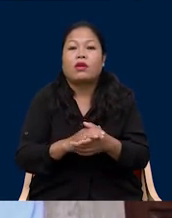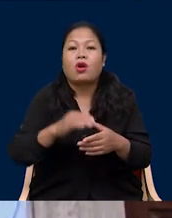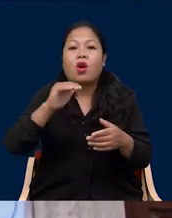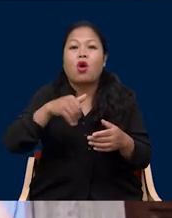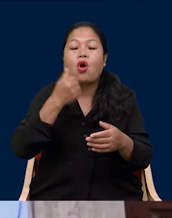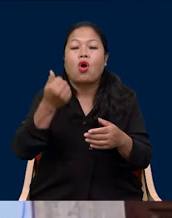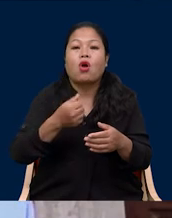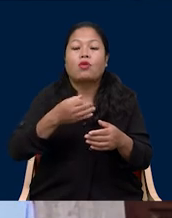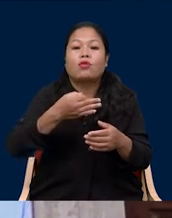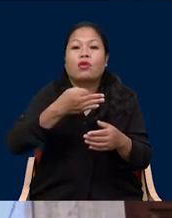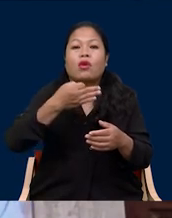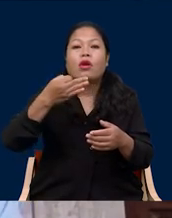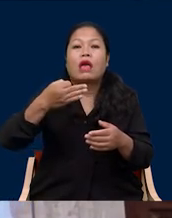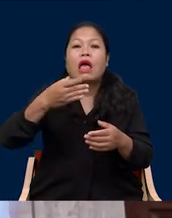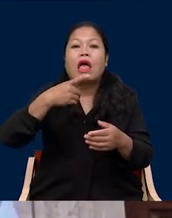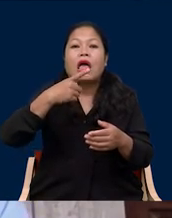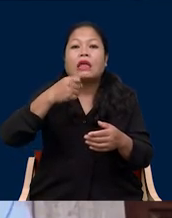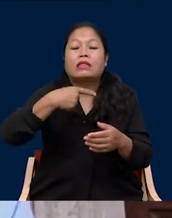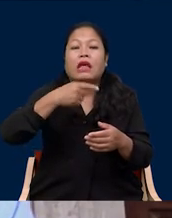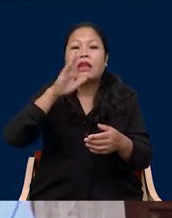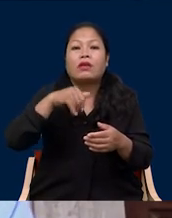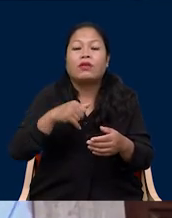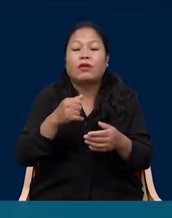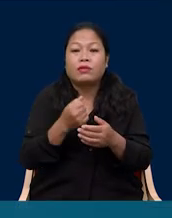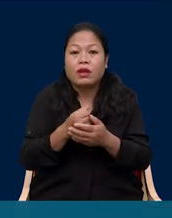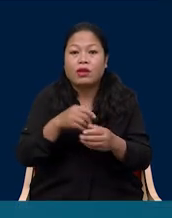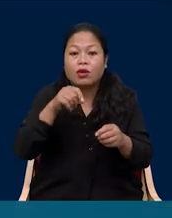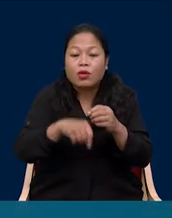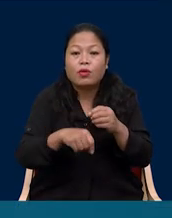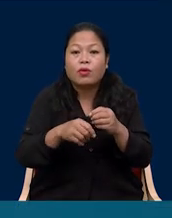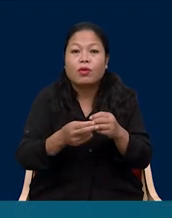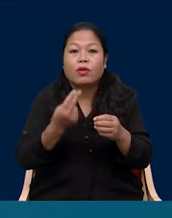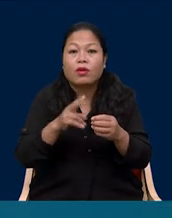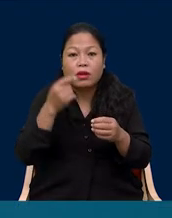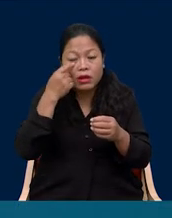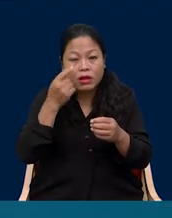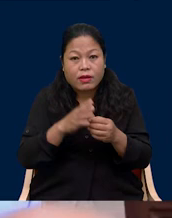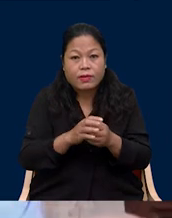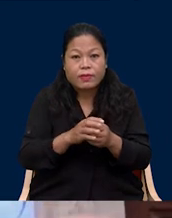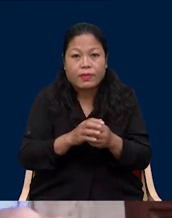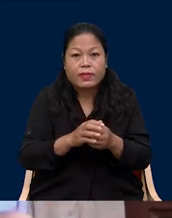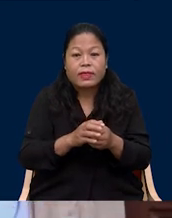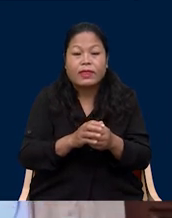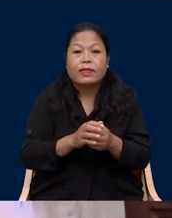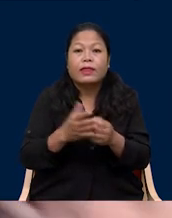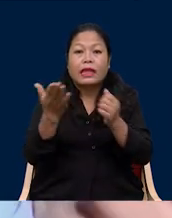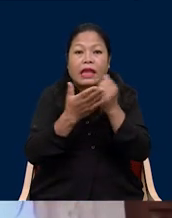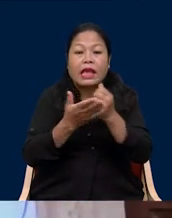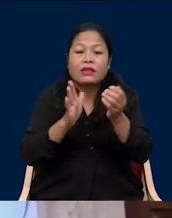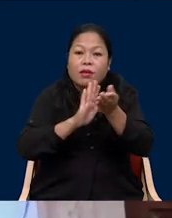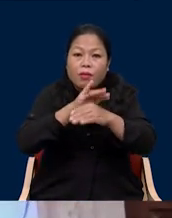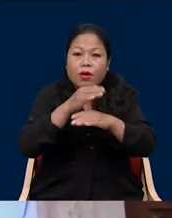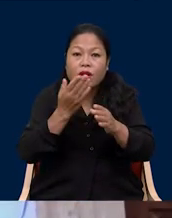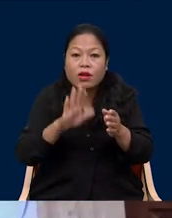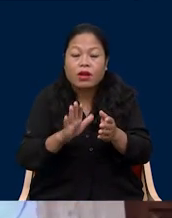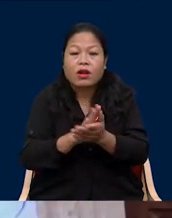त्यो हाइब्रिड किसाबको अथवा अर्को स्पिसिसको धान ल्याउँदाखेरि के भयो भन्दाखेरि त्यो धान रोप्दाखेरि के देख्यो भन्दाखेरि घाँस बढी आउन थाल्यो